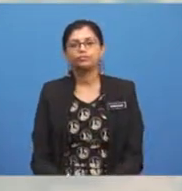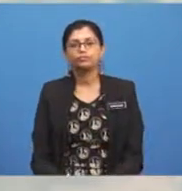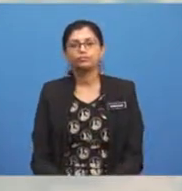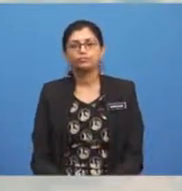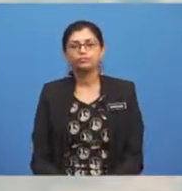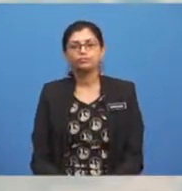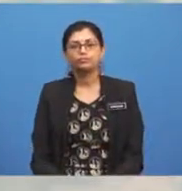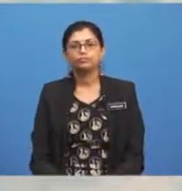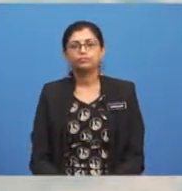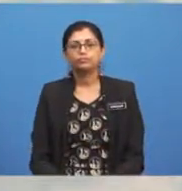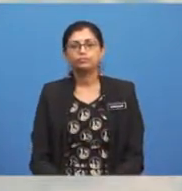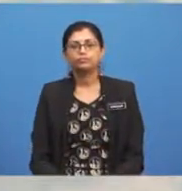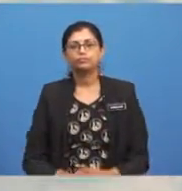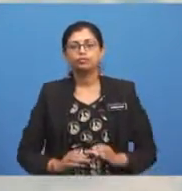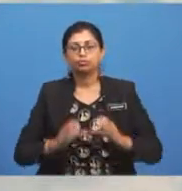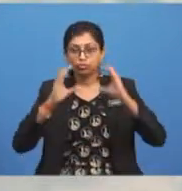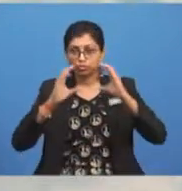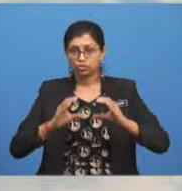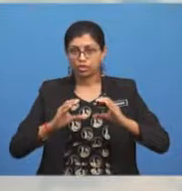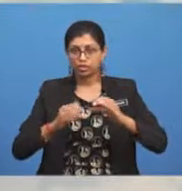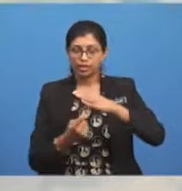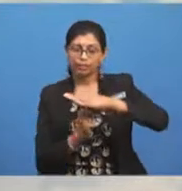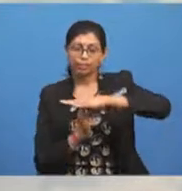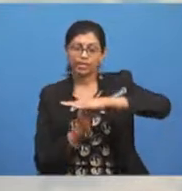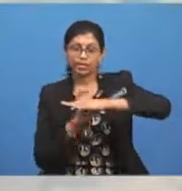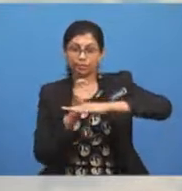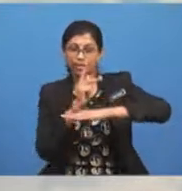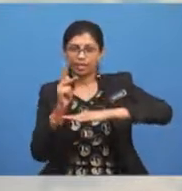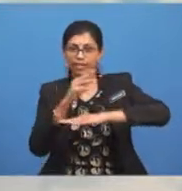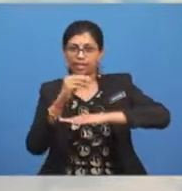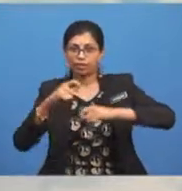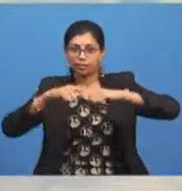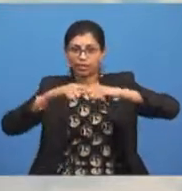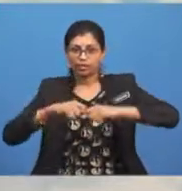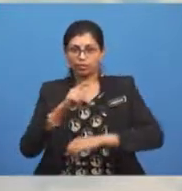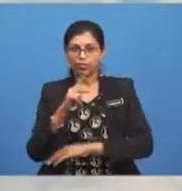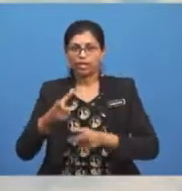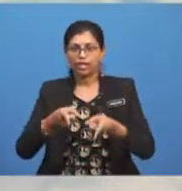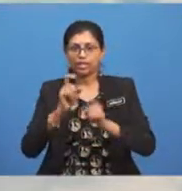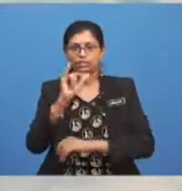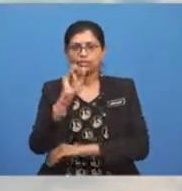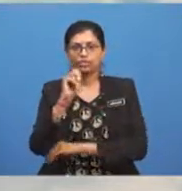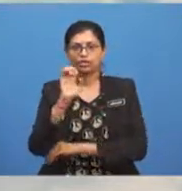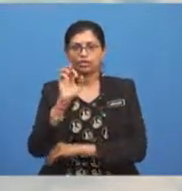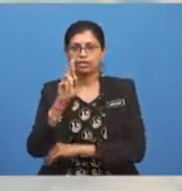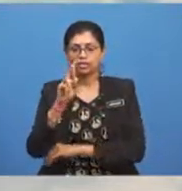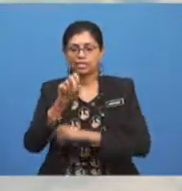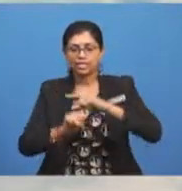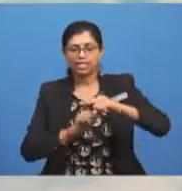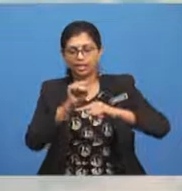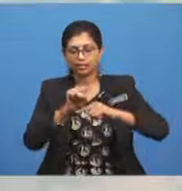cara menerbitkan dan menentukan laju linear satelit. Sebelum